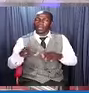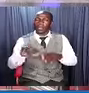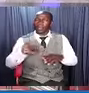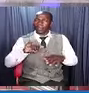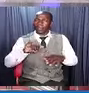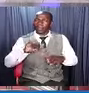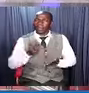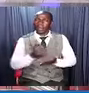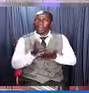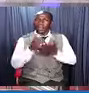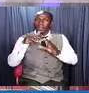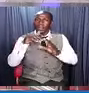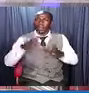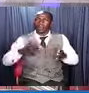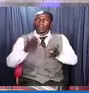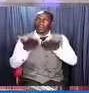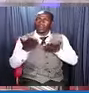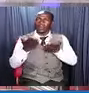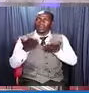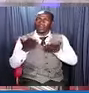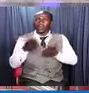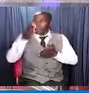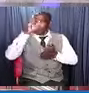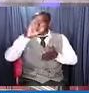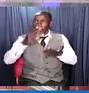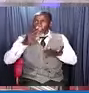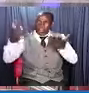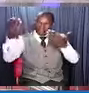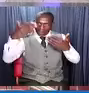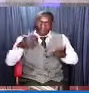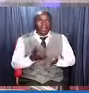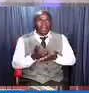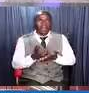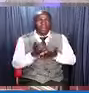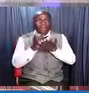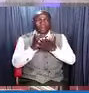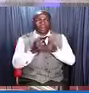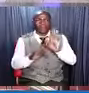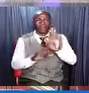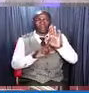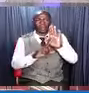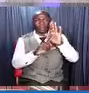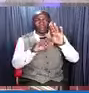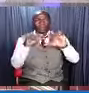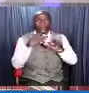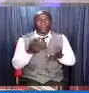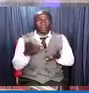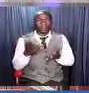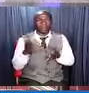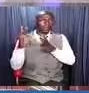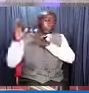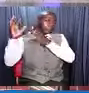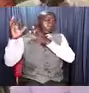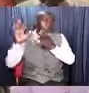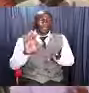Naomba unifanikishe. I'm asking you to prosper me. Utaona Mungu anafanikisha. You'll see God manifesting himself. Hallelujah.